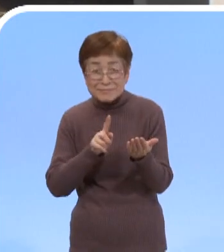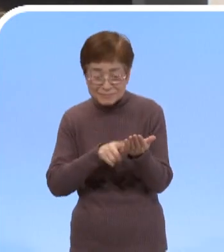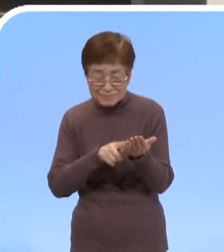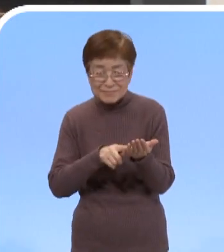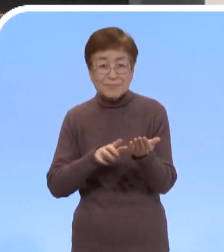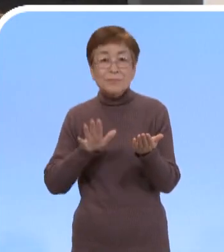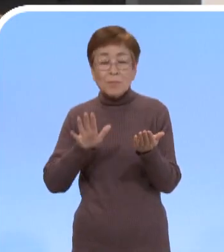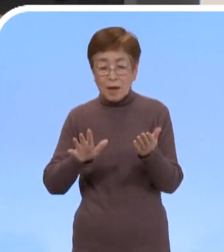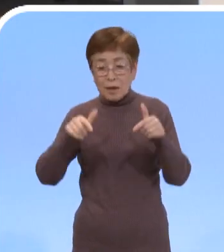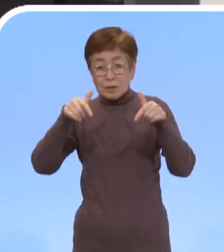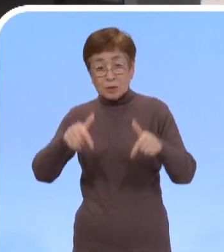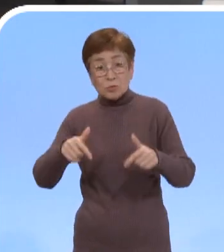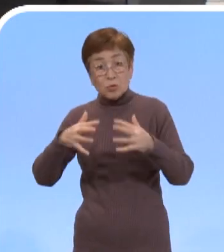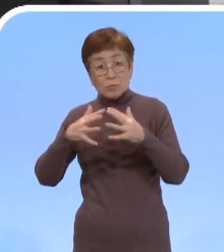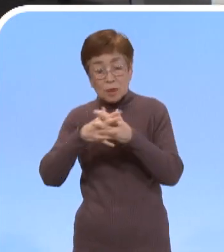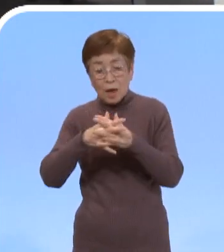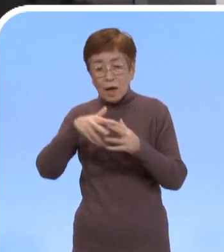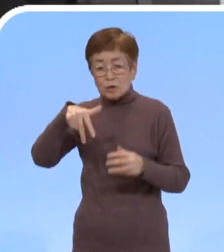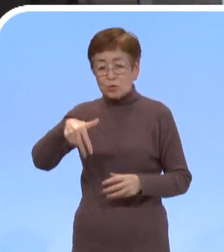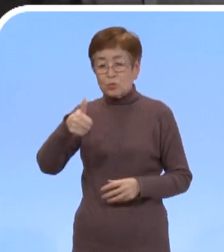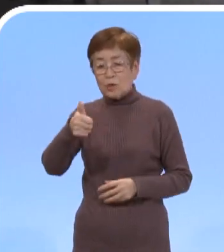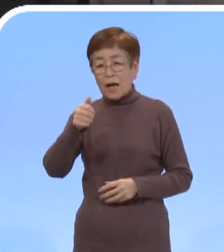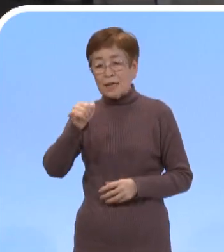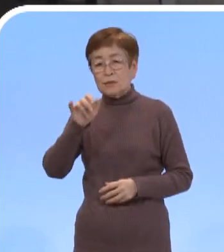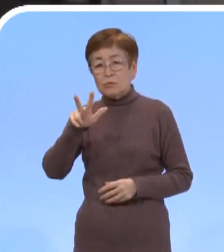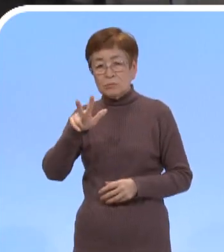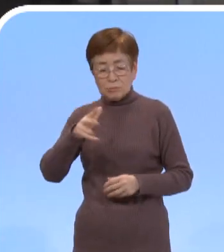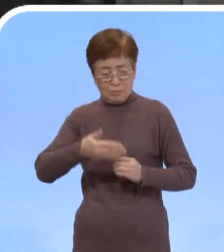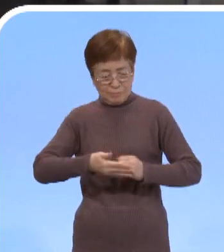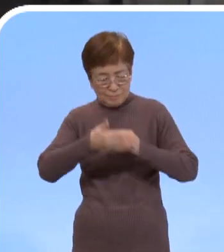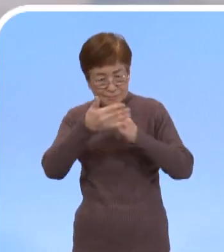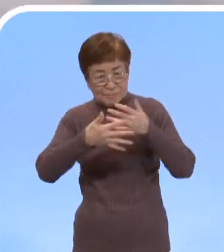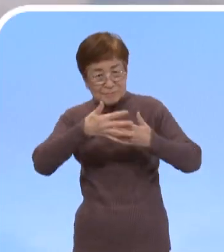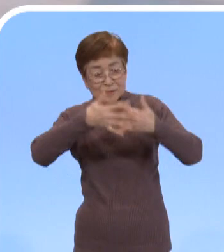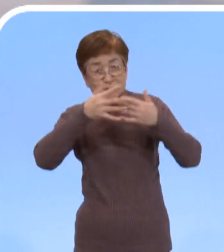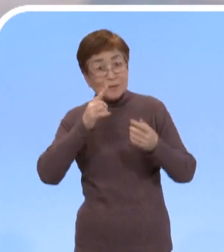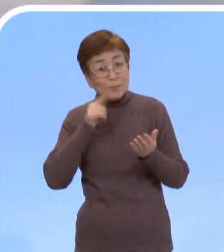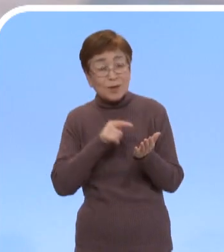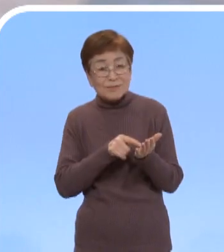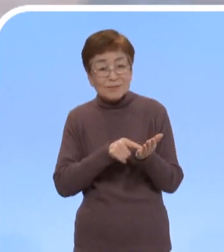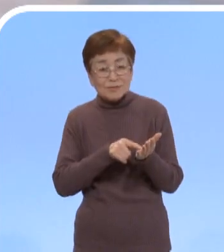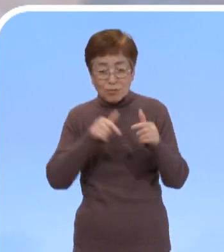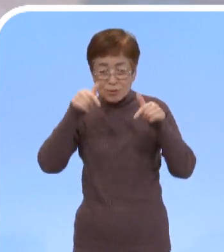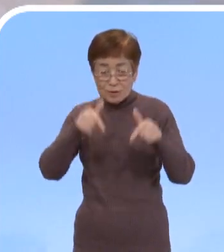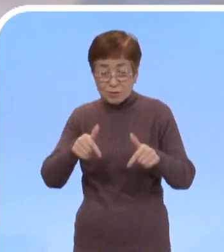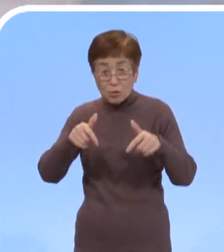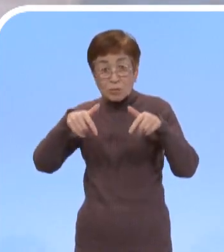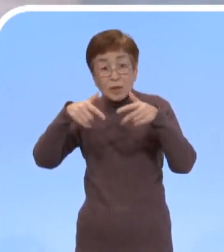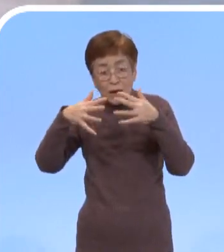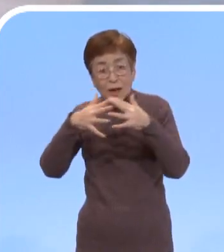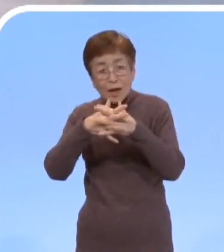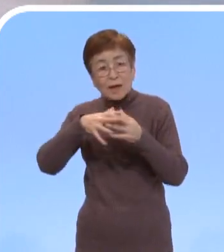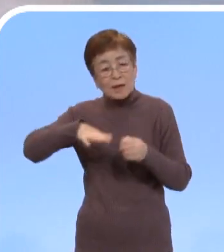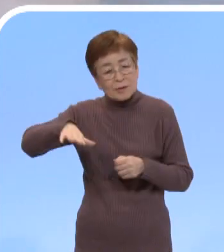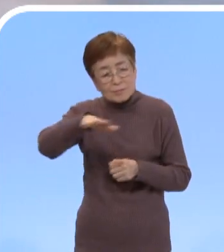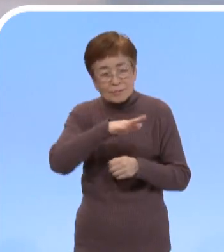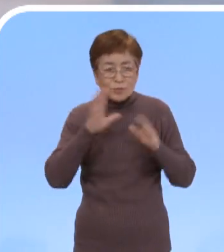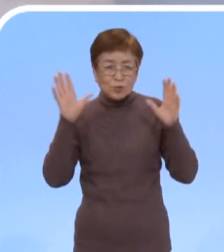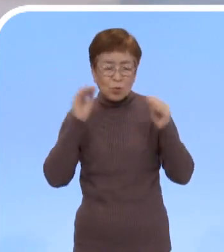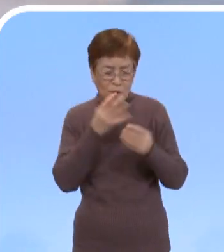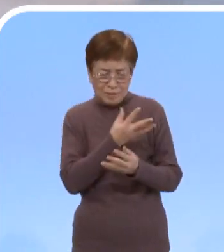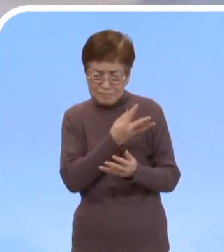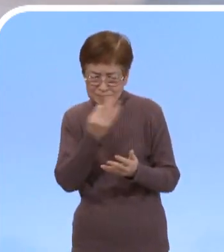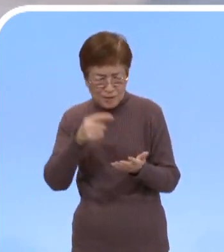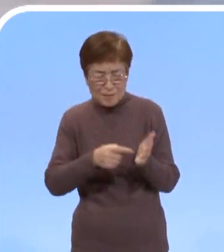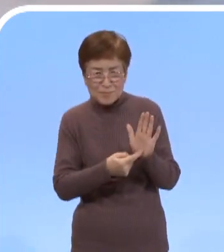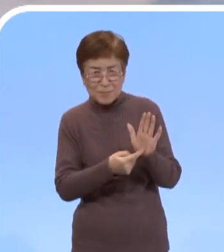、今西宮スタイルというサイトを見てるんです。こちら西宮市に特化したサイトなんです